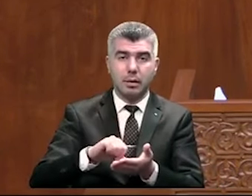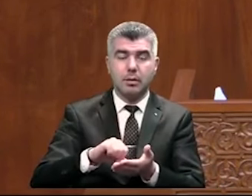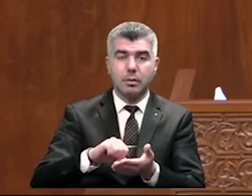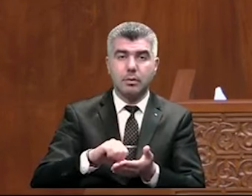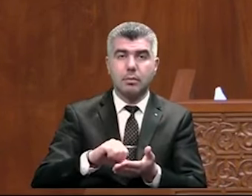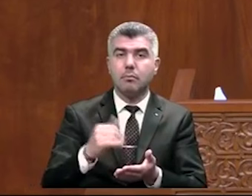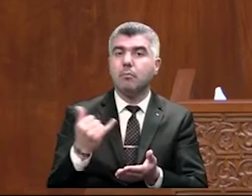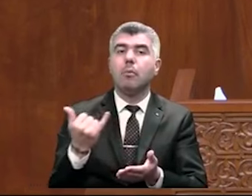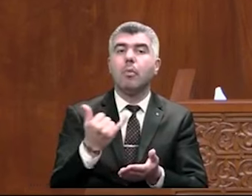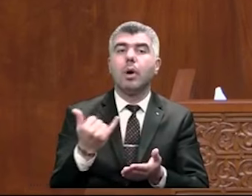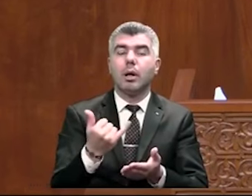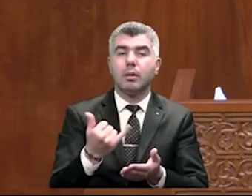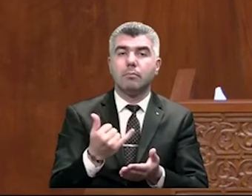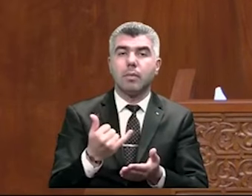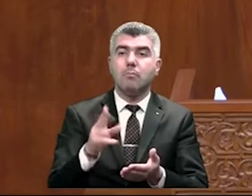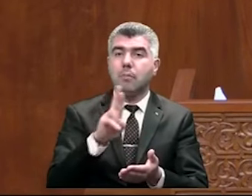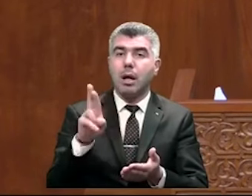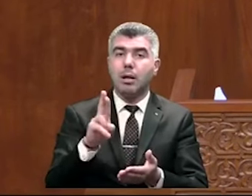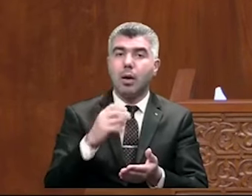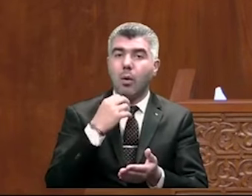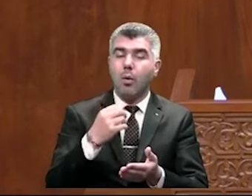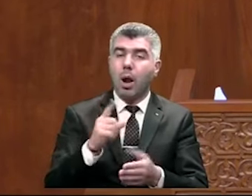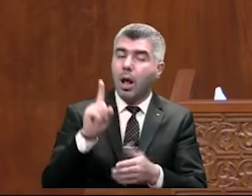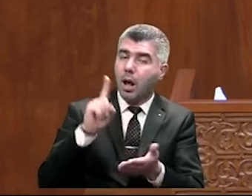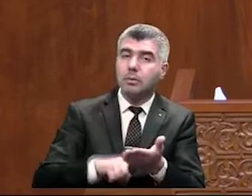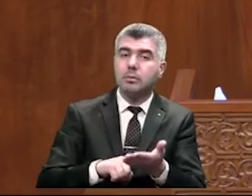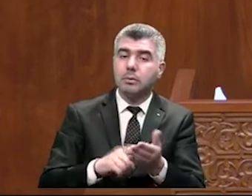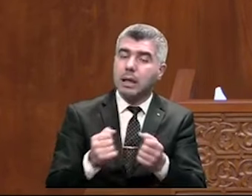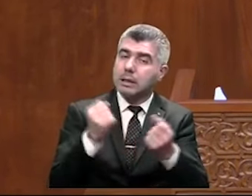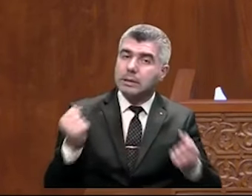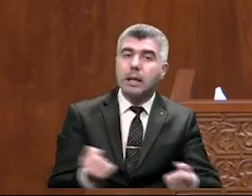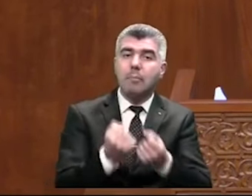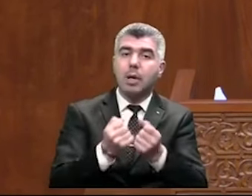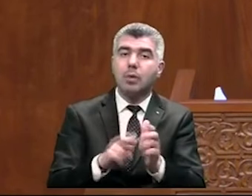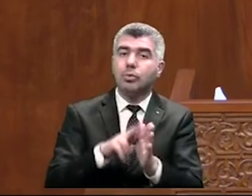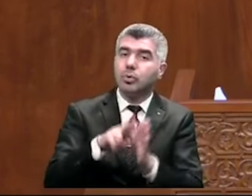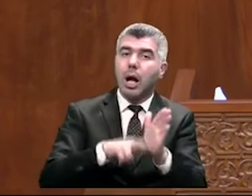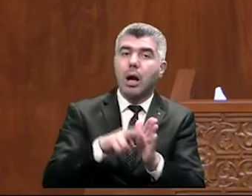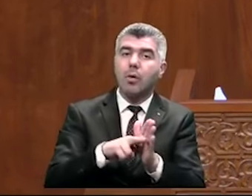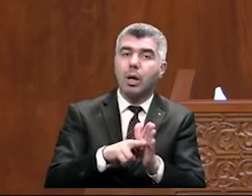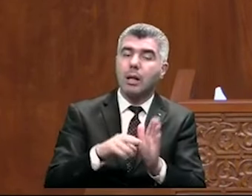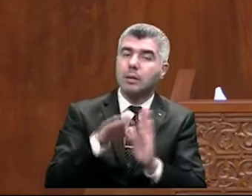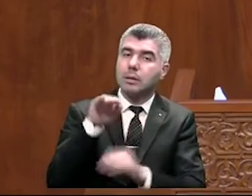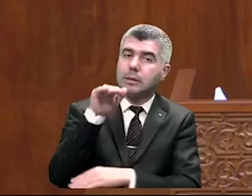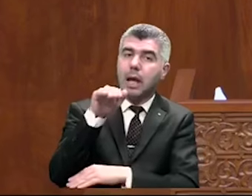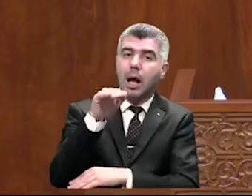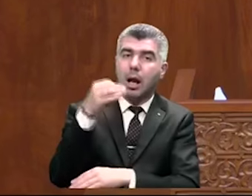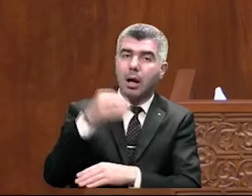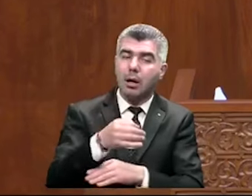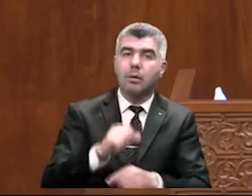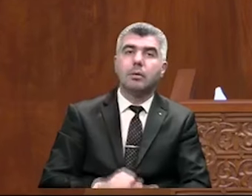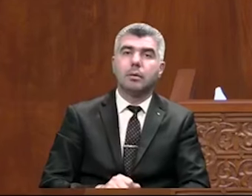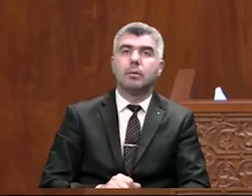اللي اعط جت الملك لهذا التصور اللي هو عنده بعد ديال التنميه الجهويه من جهه ولكن عنده بعد كذلك باش